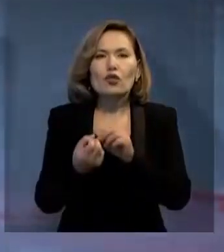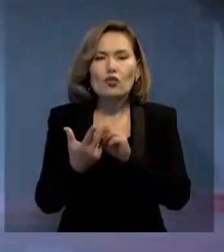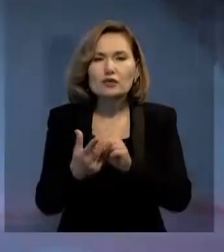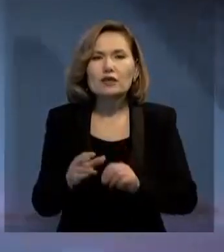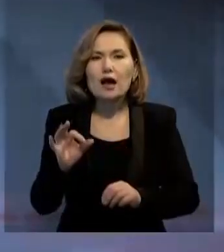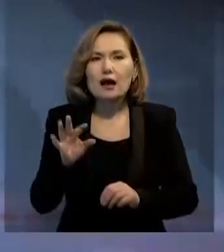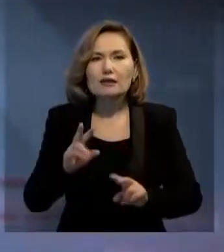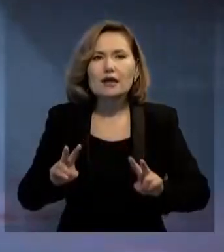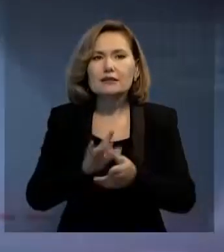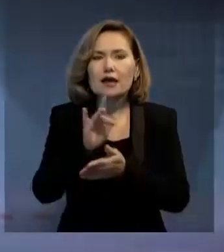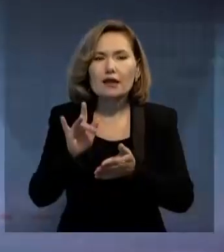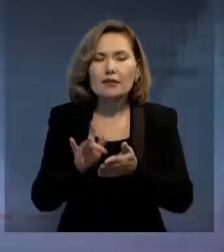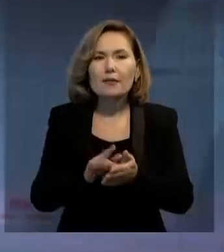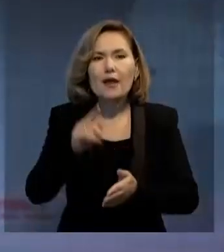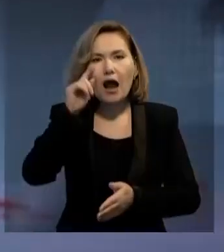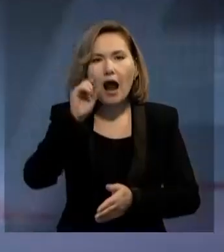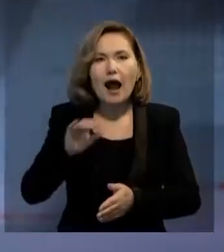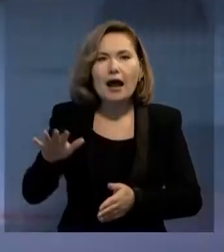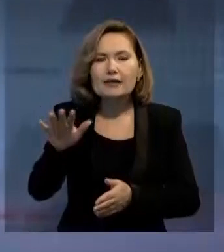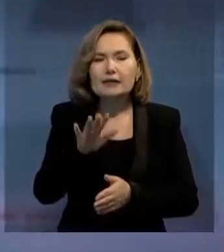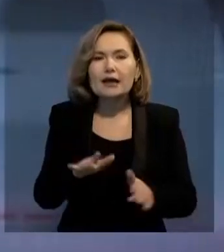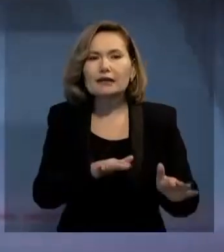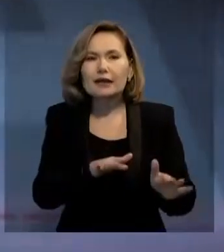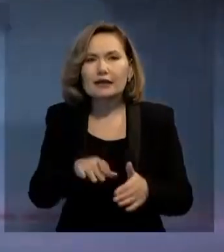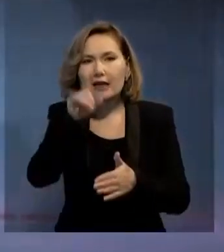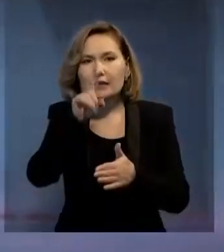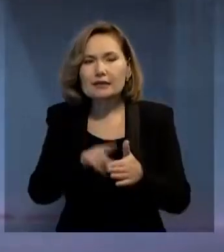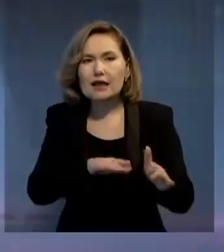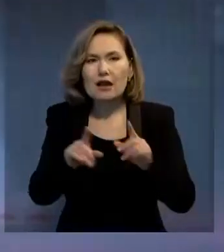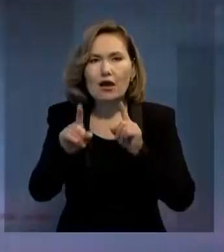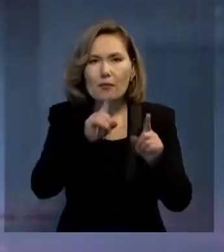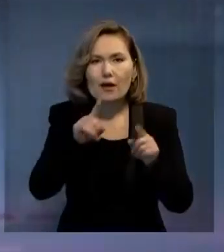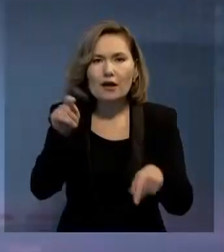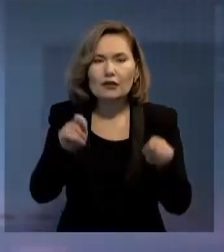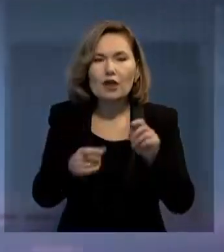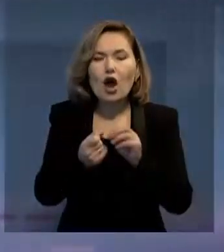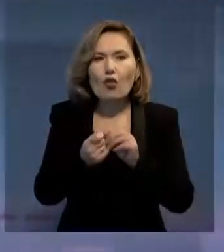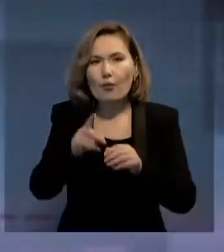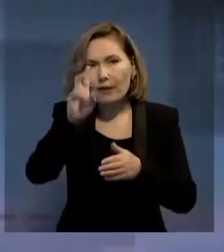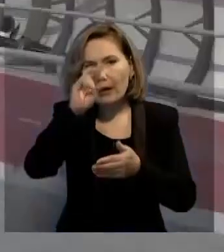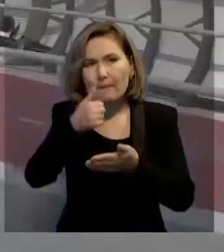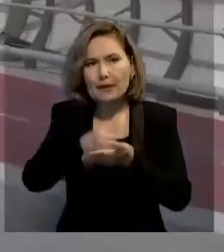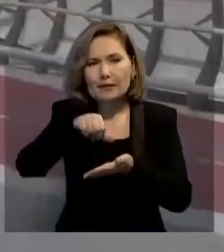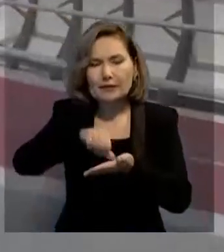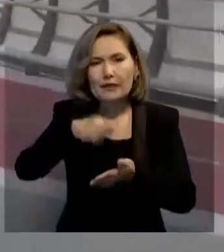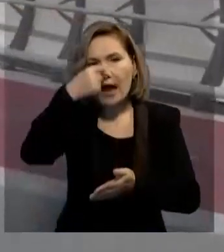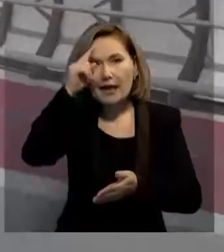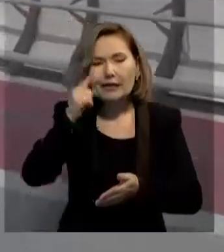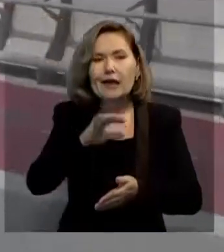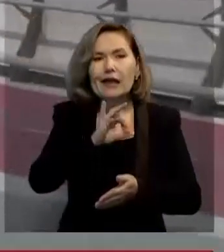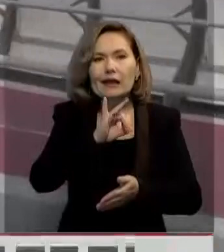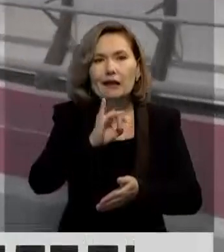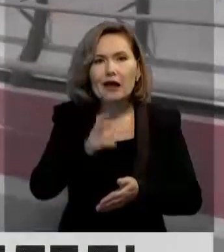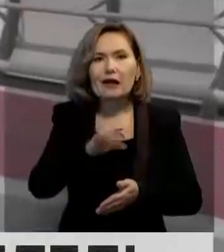Қазанда Астанада болатын Азиядағы өзара іс-қимыл және сенім шаралары кеңесінің саммитіне 11 президент келеді. Әзірбайжан, Ирак,